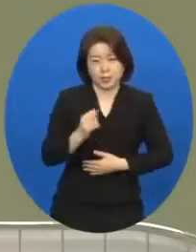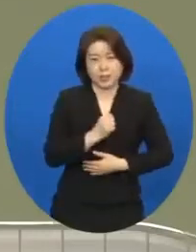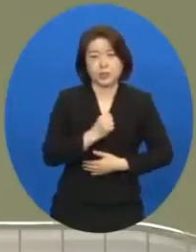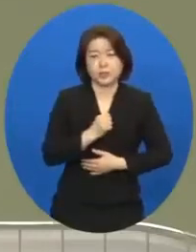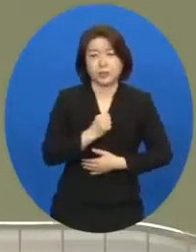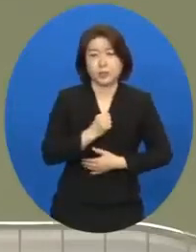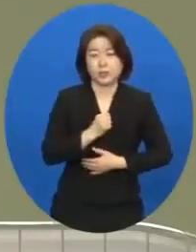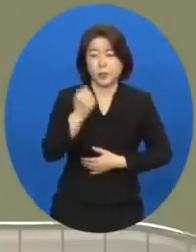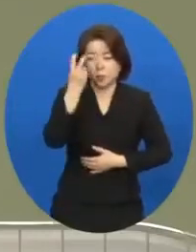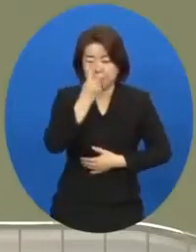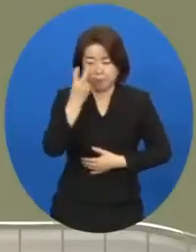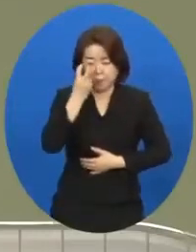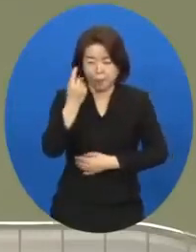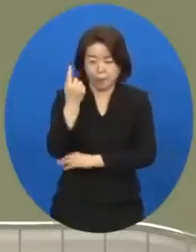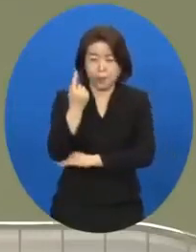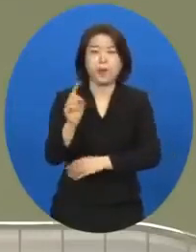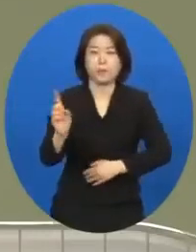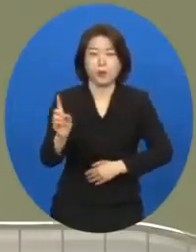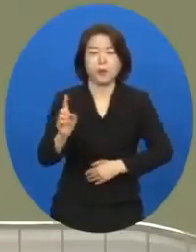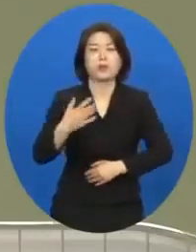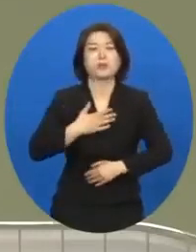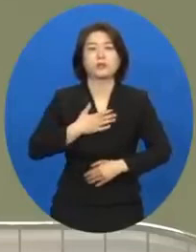곳이 있어요. 그게 우리 마음이에요.